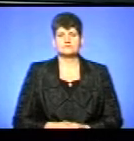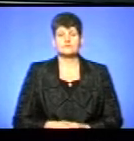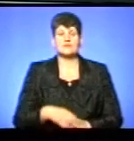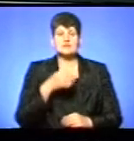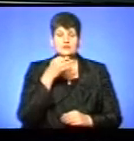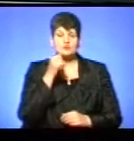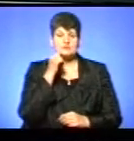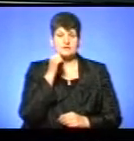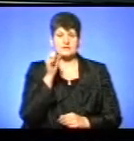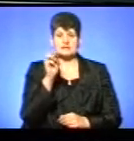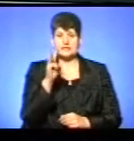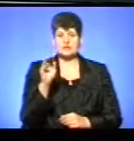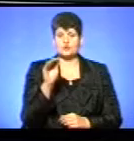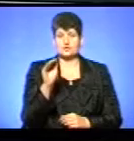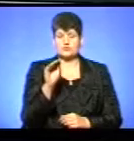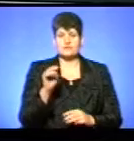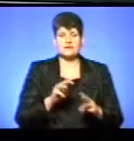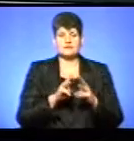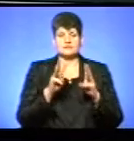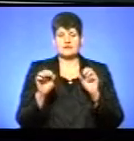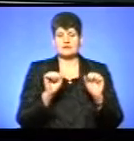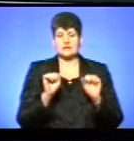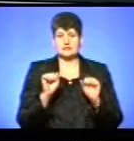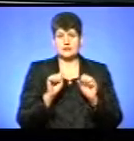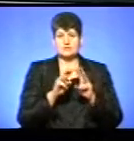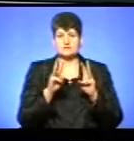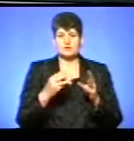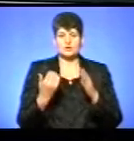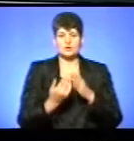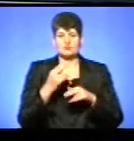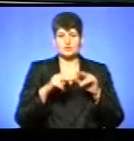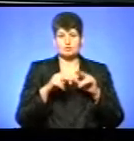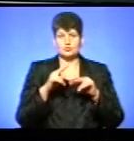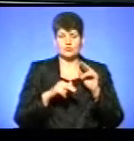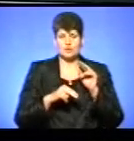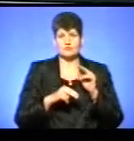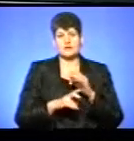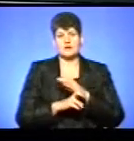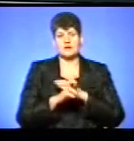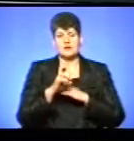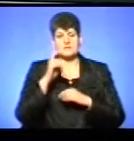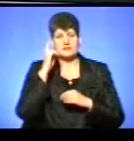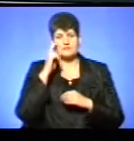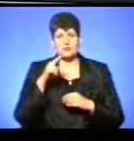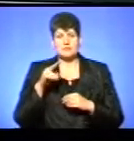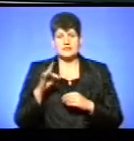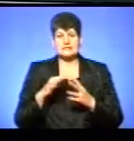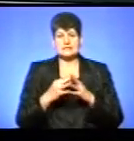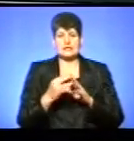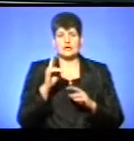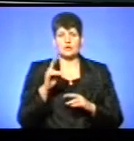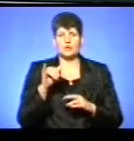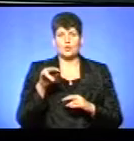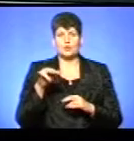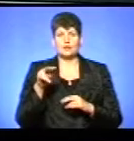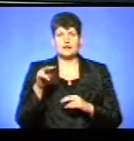Зазначу, завтра, 13 жовтня, Святіший Владика освятить новозбудований Свято-Покровський храм Київського патріархату в селі Куликів